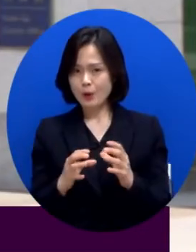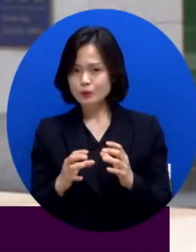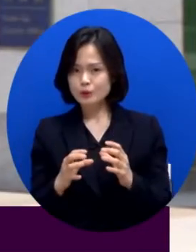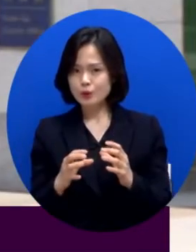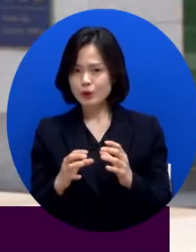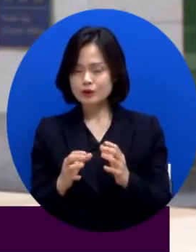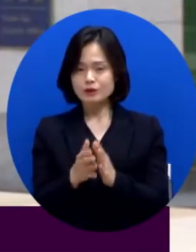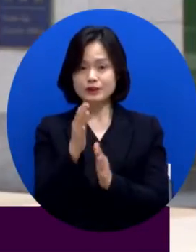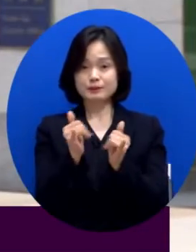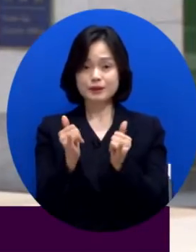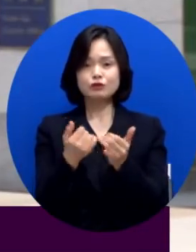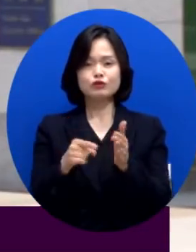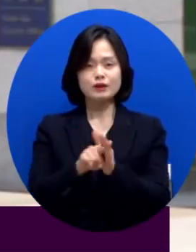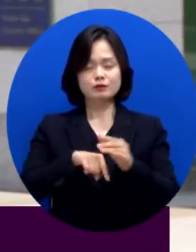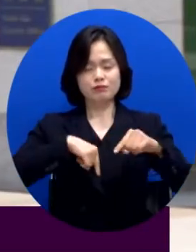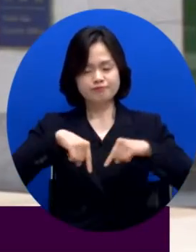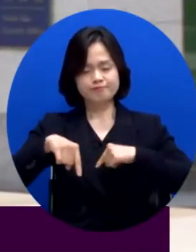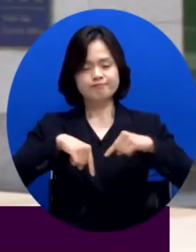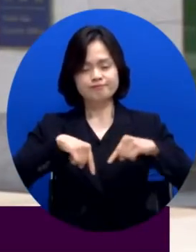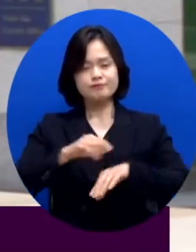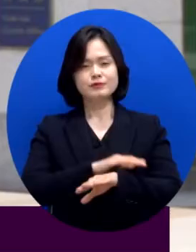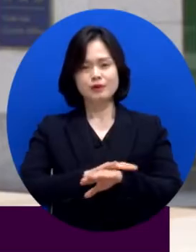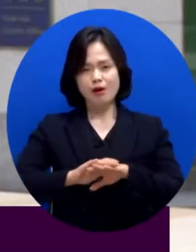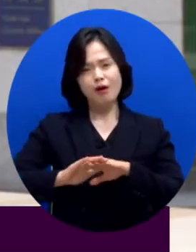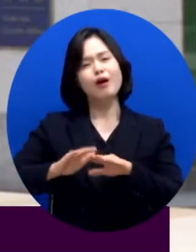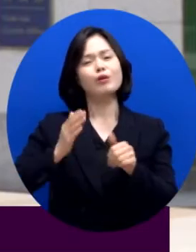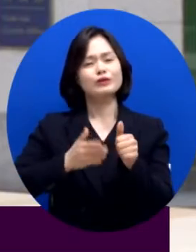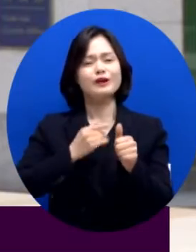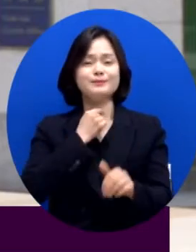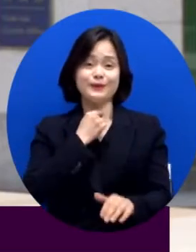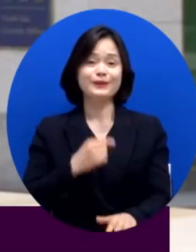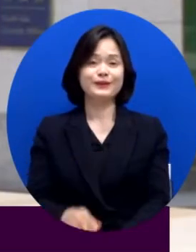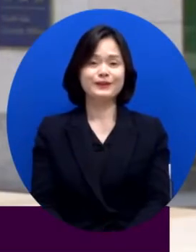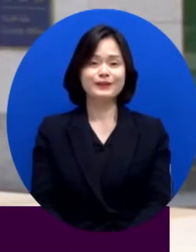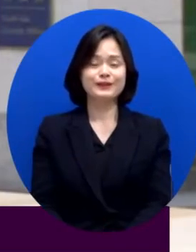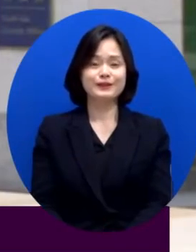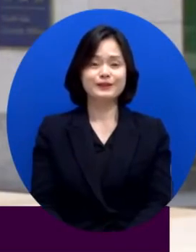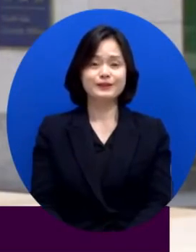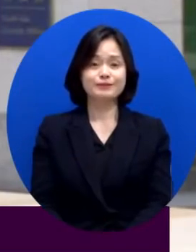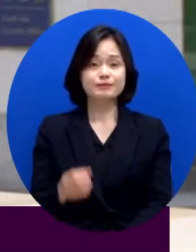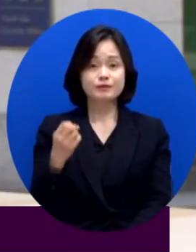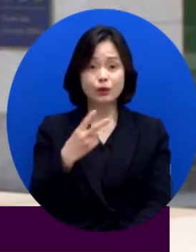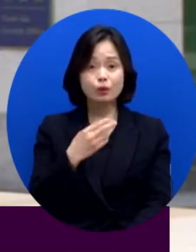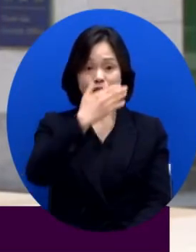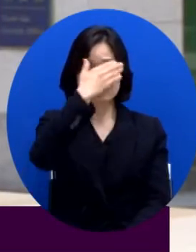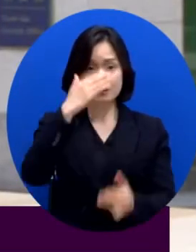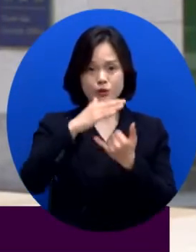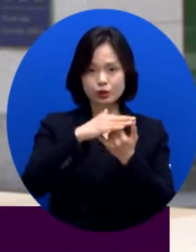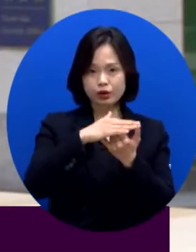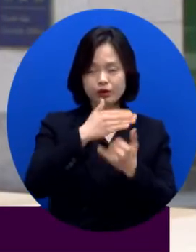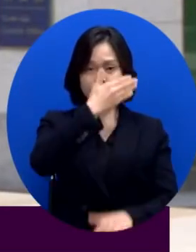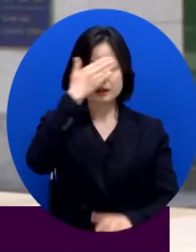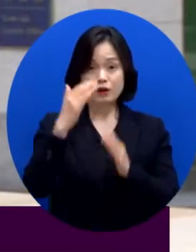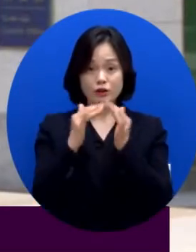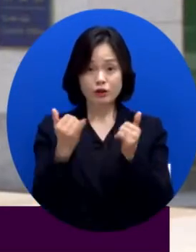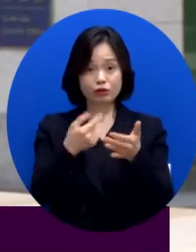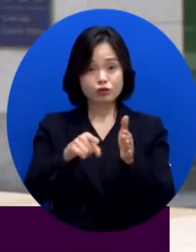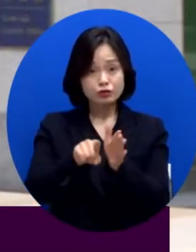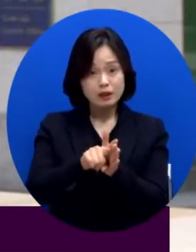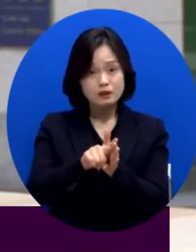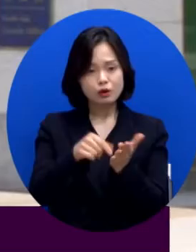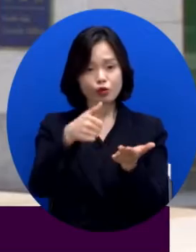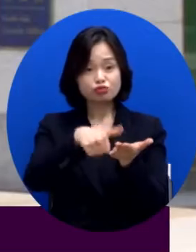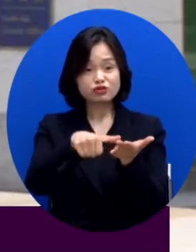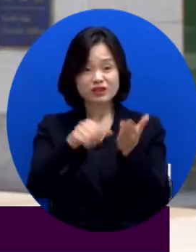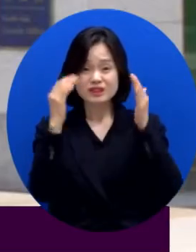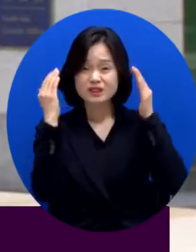많이 나왔으면 좋겠습니다. 마지막으로 한마디 말씀드리면 좀 다음 세대들에게 어떤 물질적인 것을 너무 많이